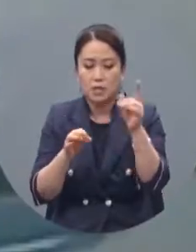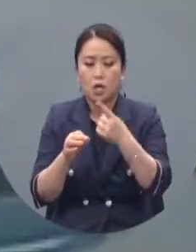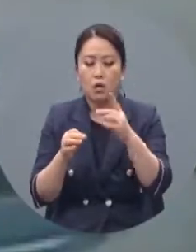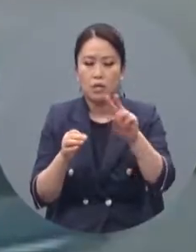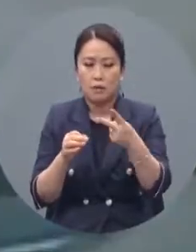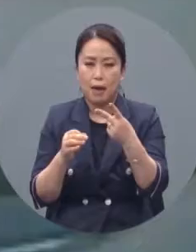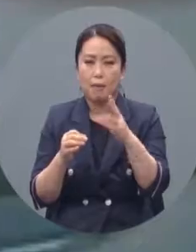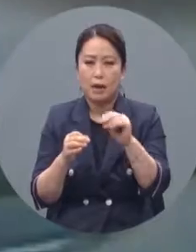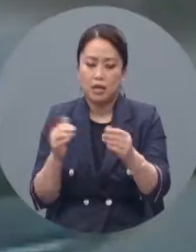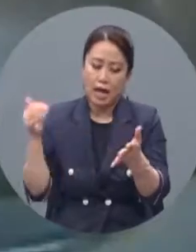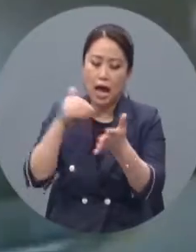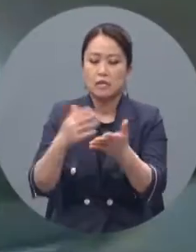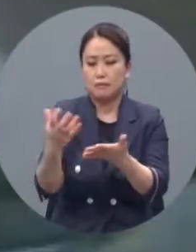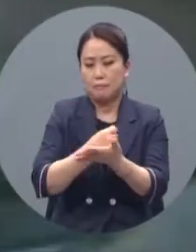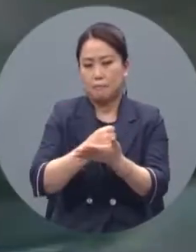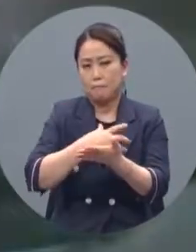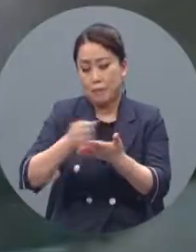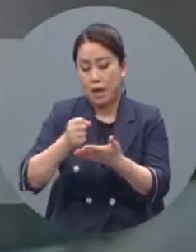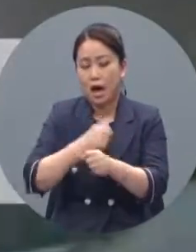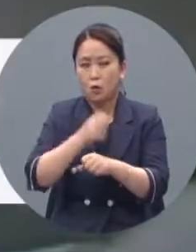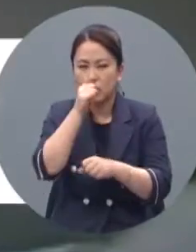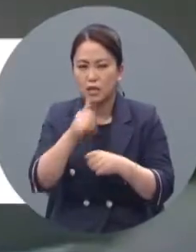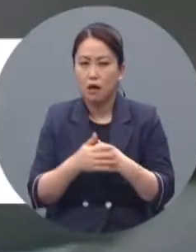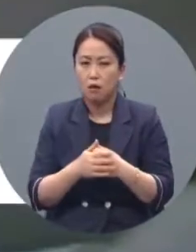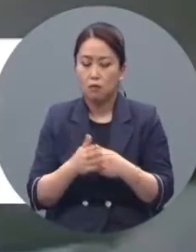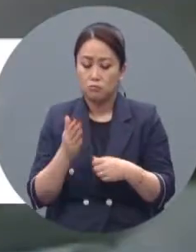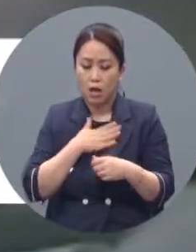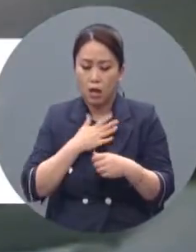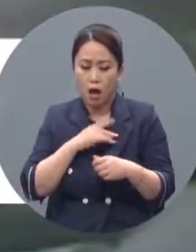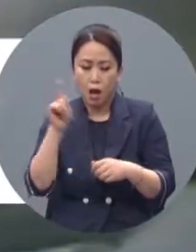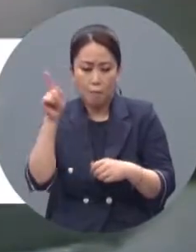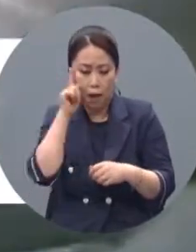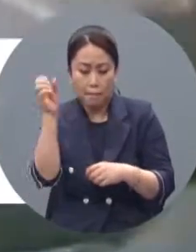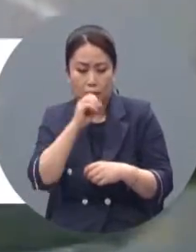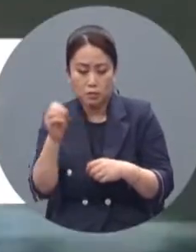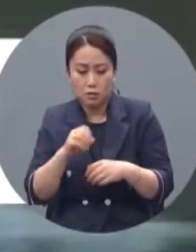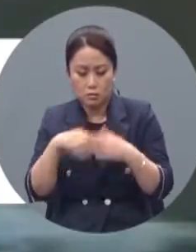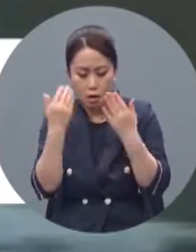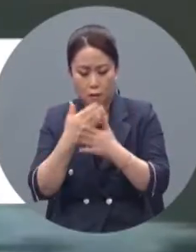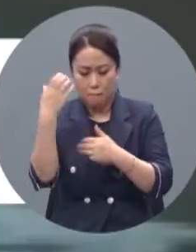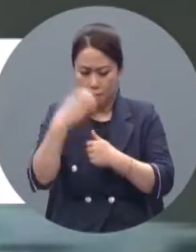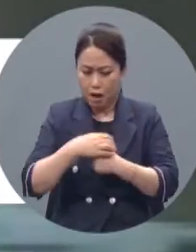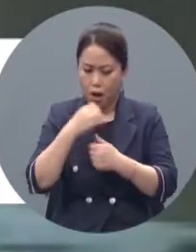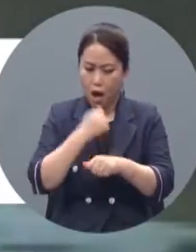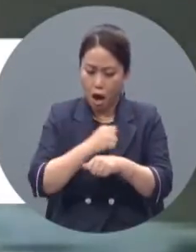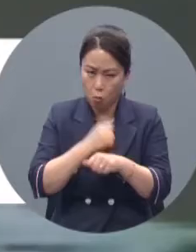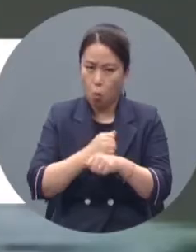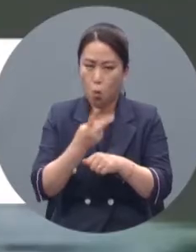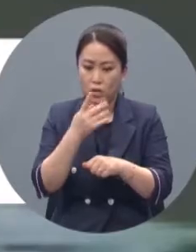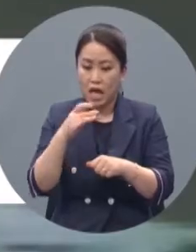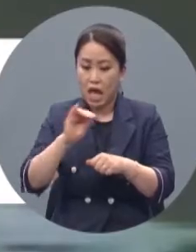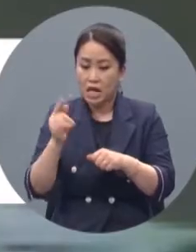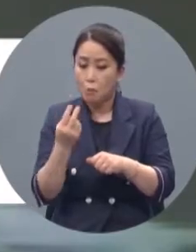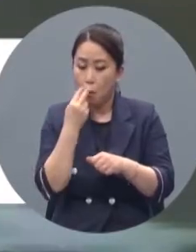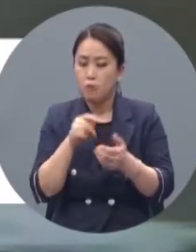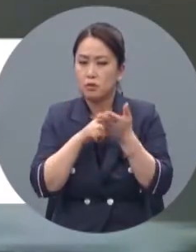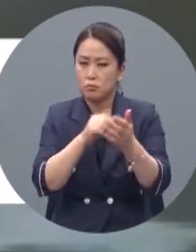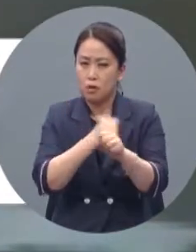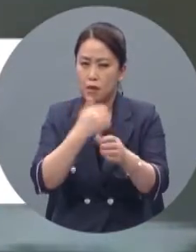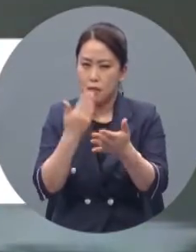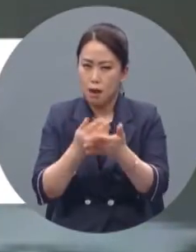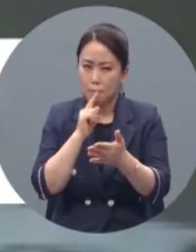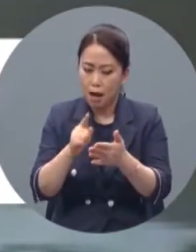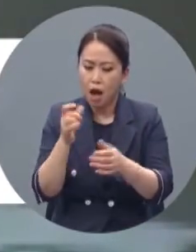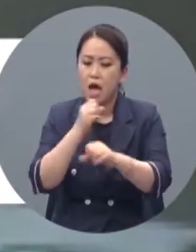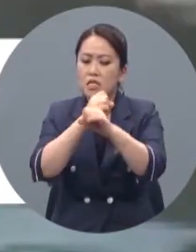뜯어냈습니다. 제가 100% 다 책임지고 대인 접수해달라 그렇게 요구하더라고요. 저분이 신호위반이라면서